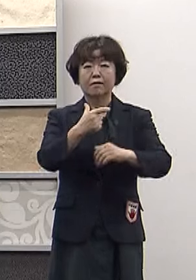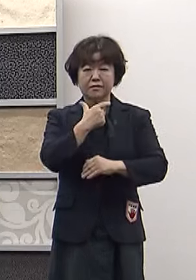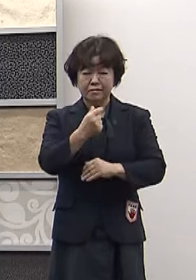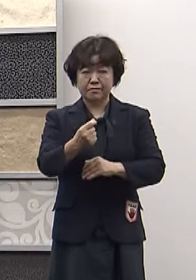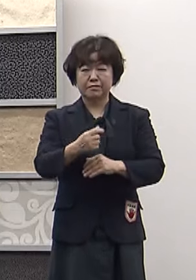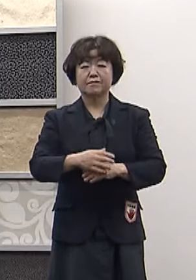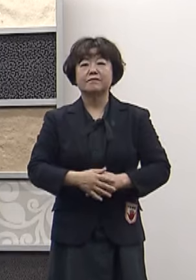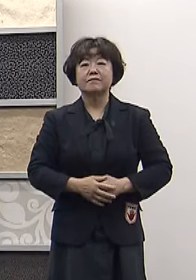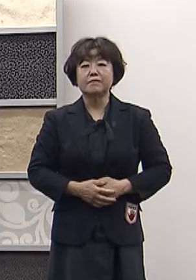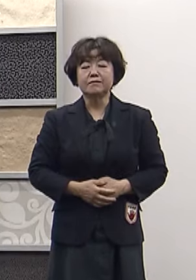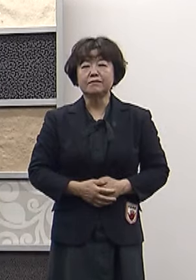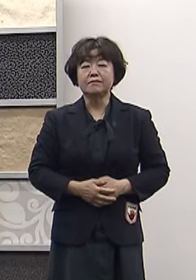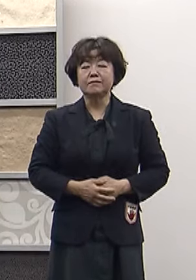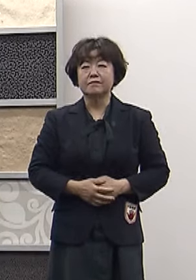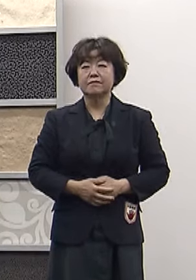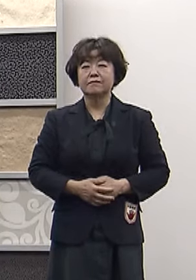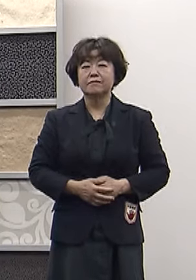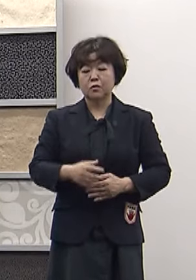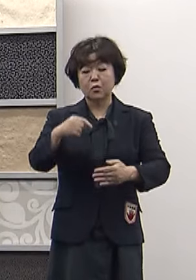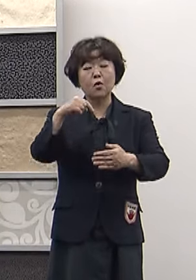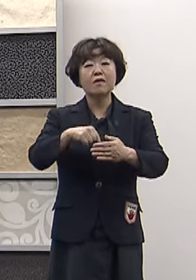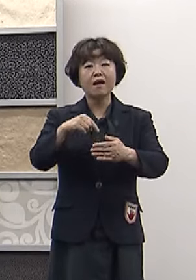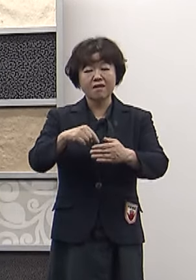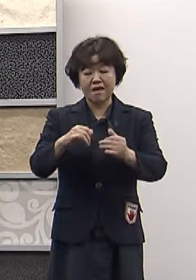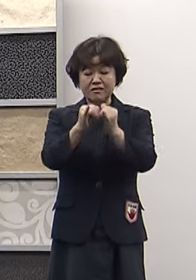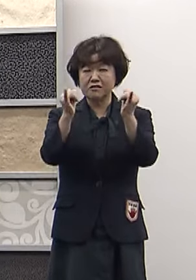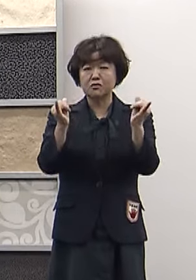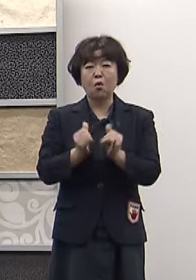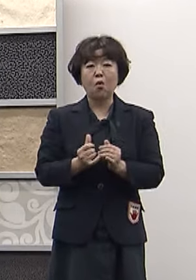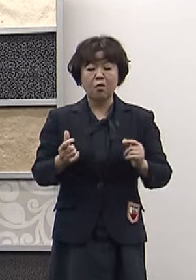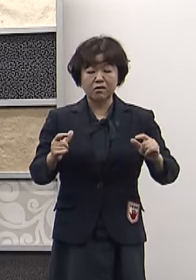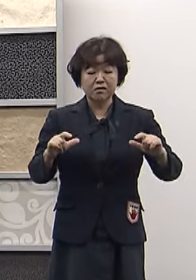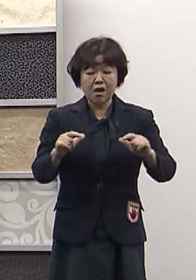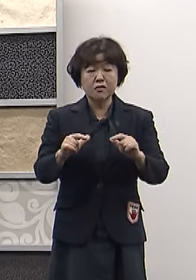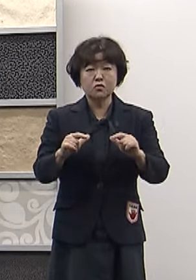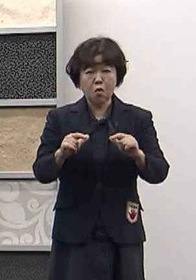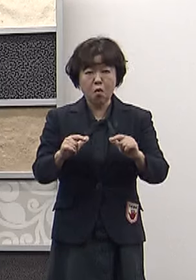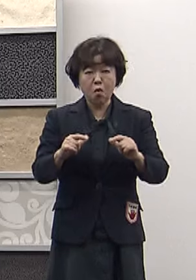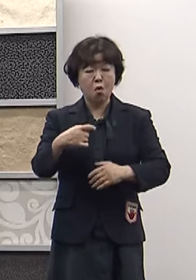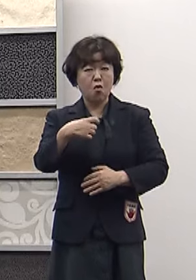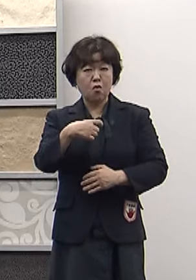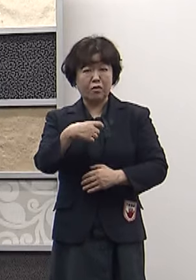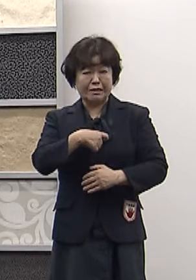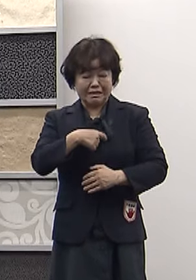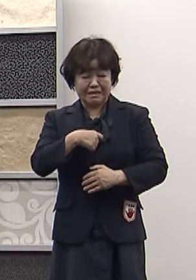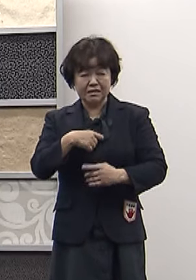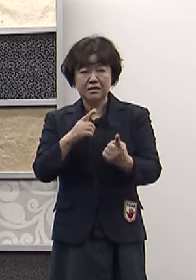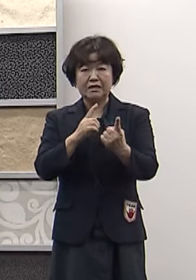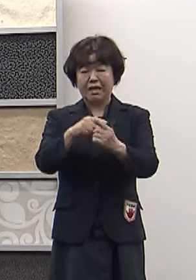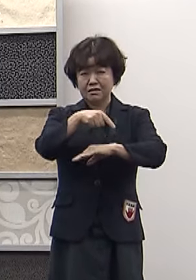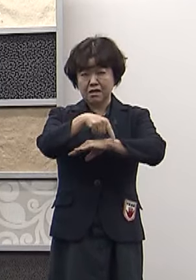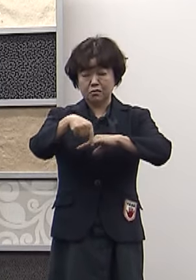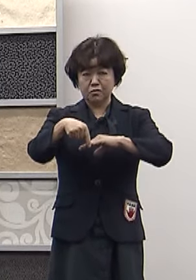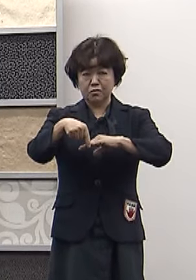。そのうちまず人口減少対策、人口減少危機対策についてであ